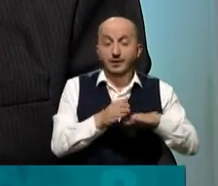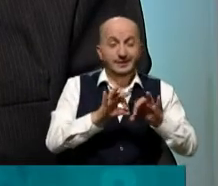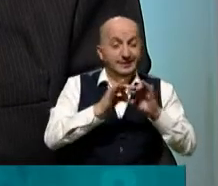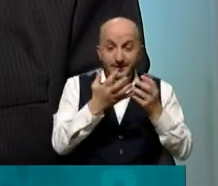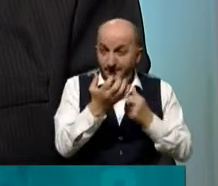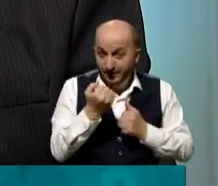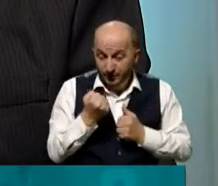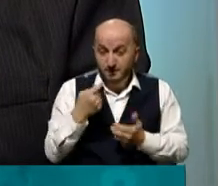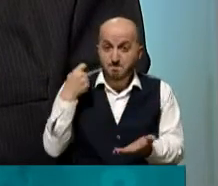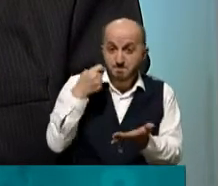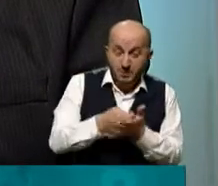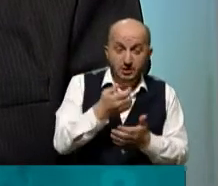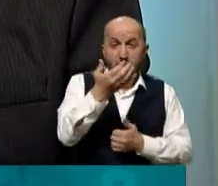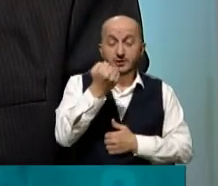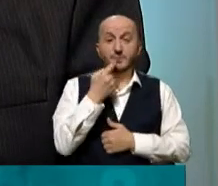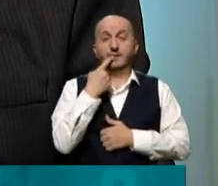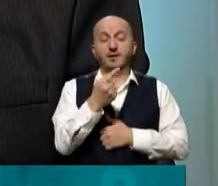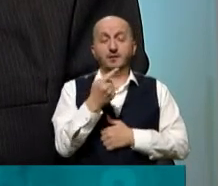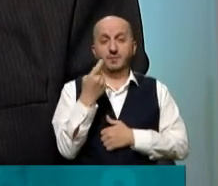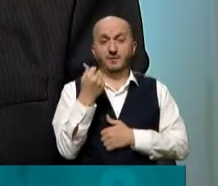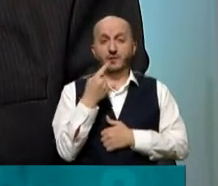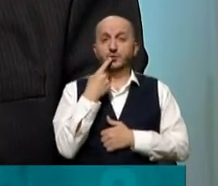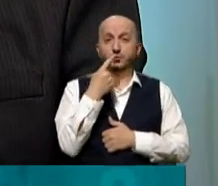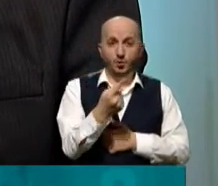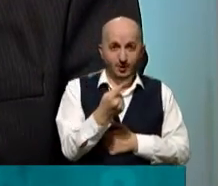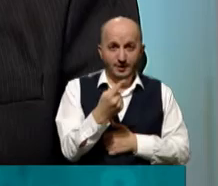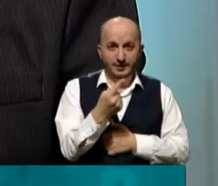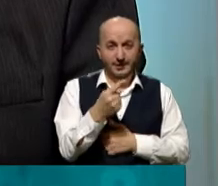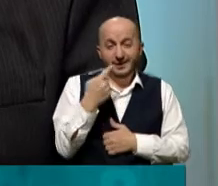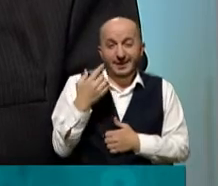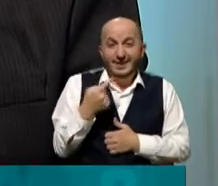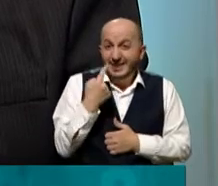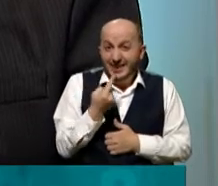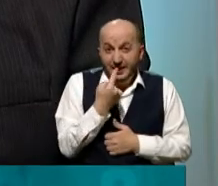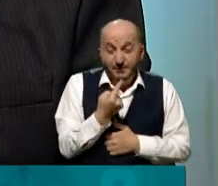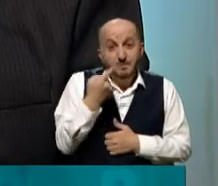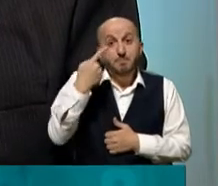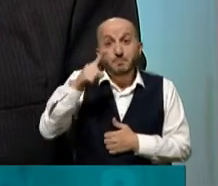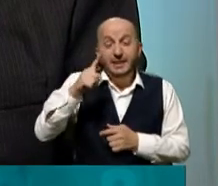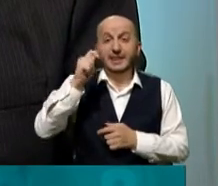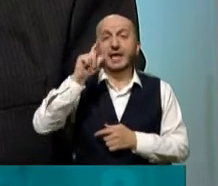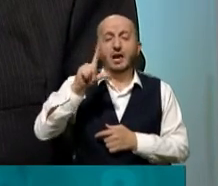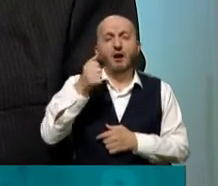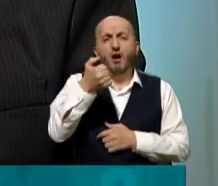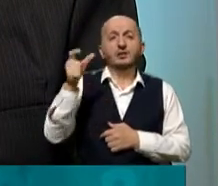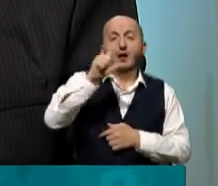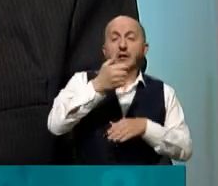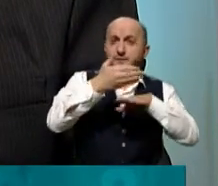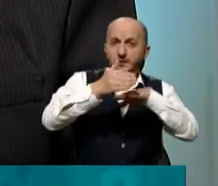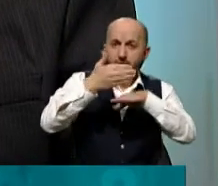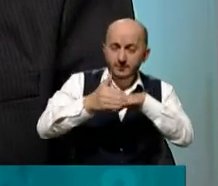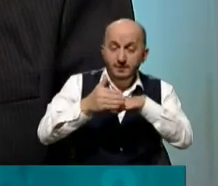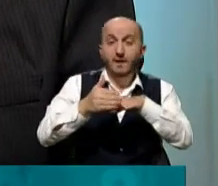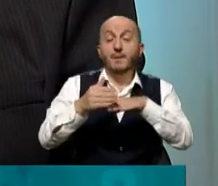alacaksın? Peşin alacağım derken bir fiyat söyler bize. Diyelim ki 1000 lira. Ya 6 ay vadeyle alacağım derse, ben